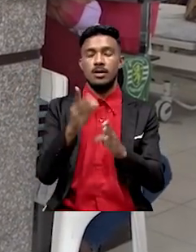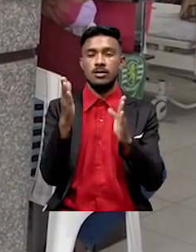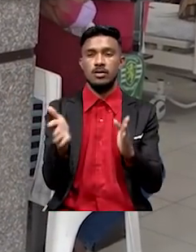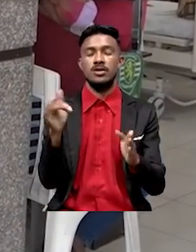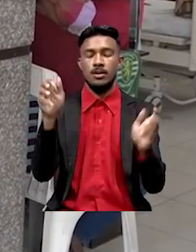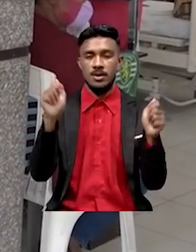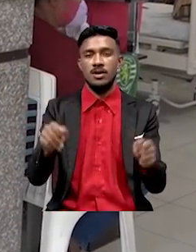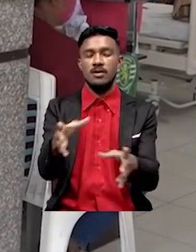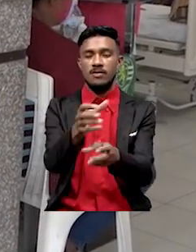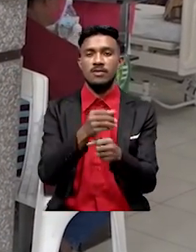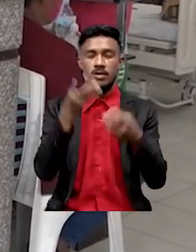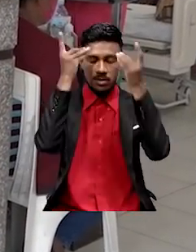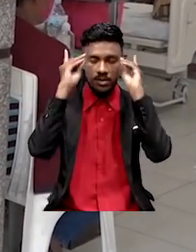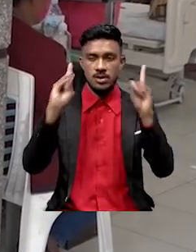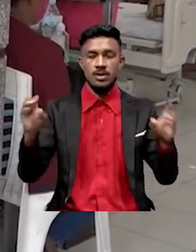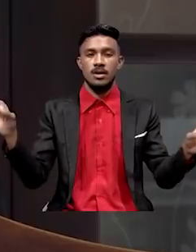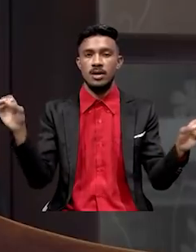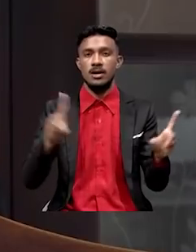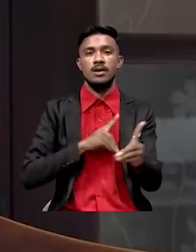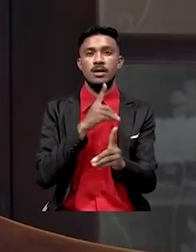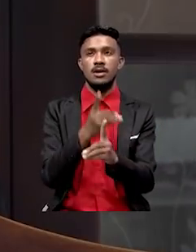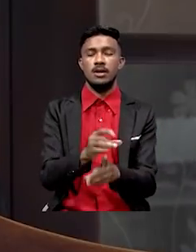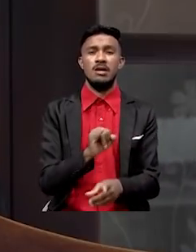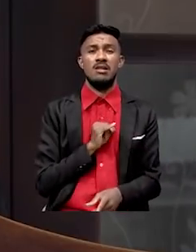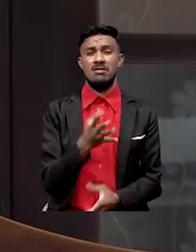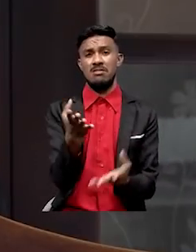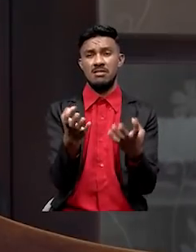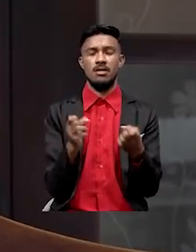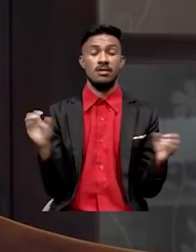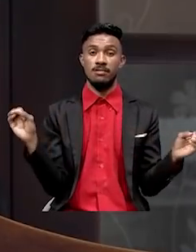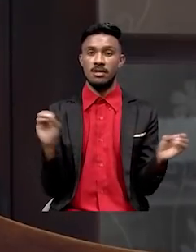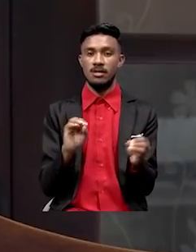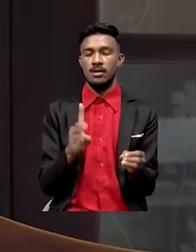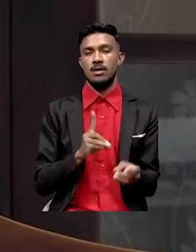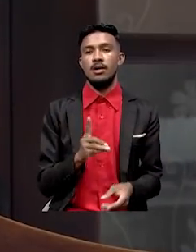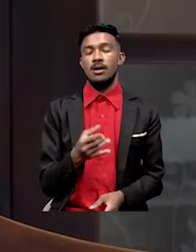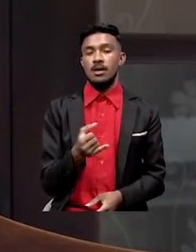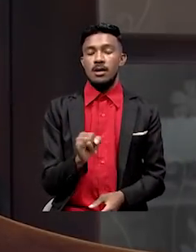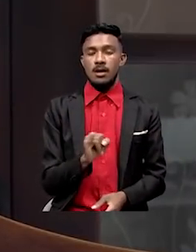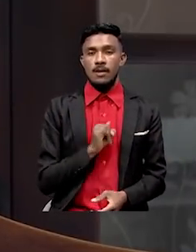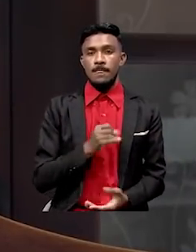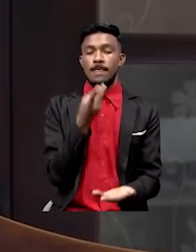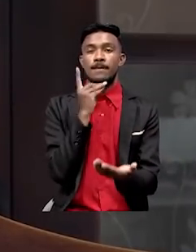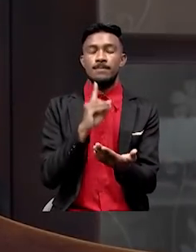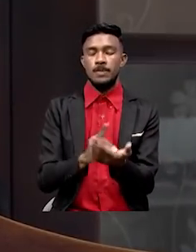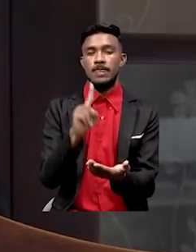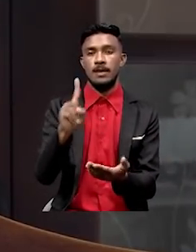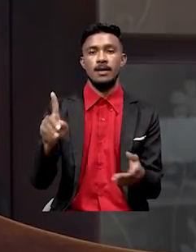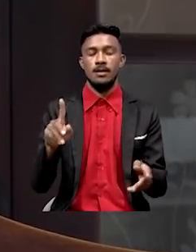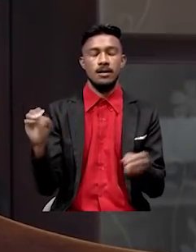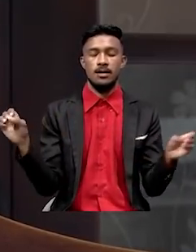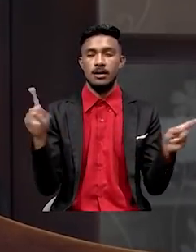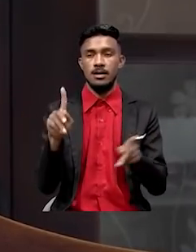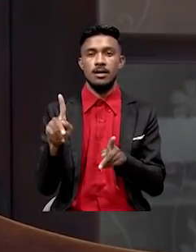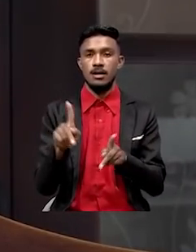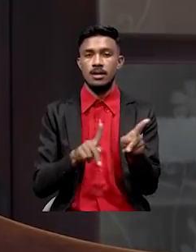bedet. Paciente la ia direito atu hatete di hau hakara kala koi. Hau kala tu deklarah ne. Paciente la ia paciente la os paciente